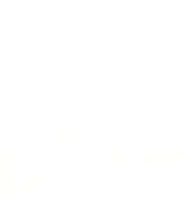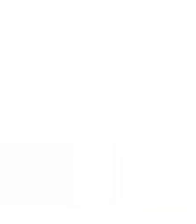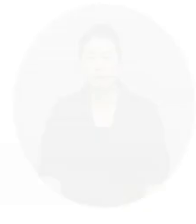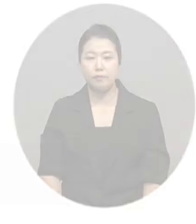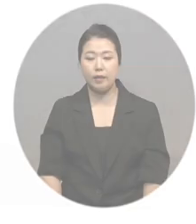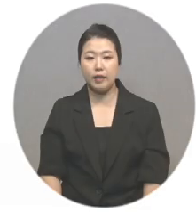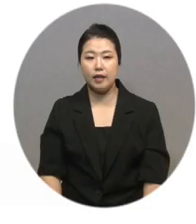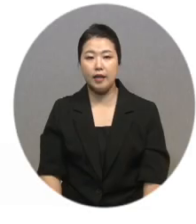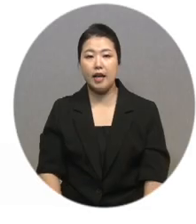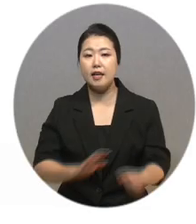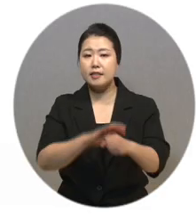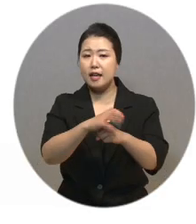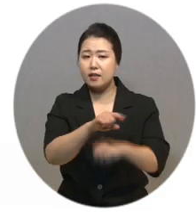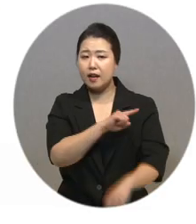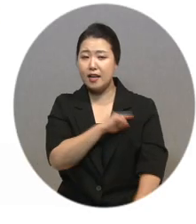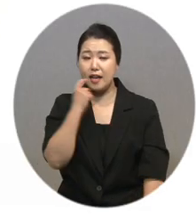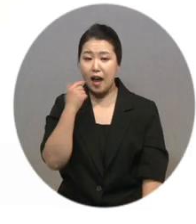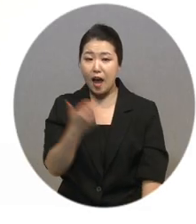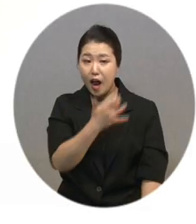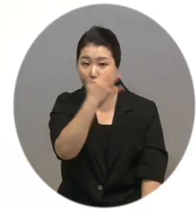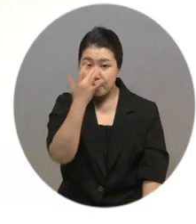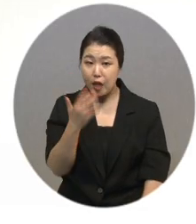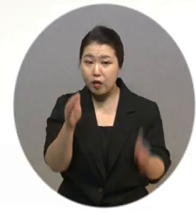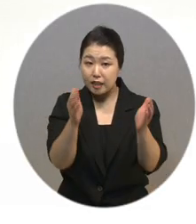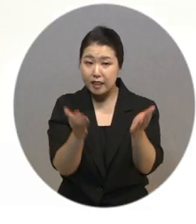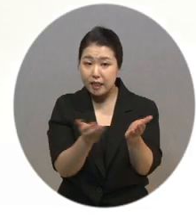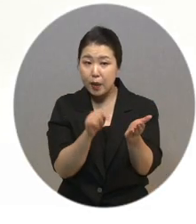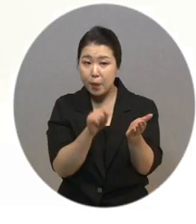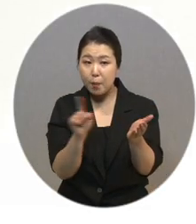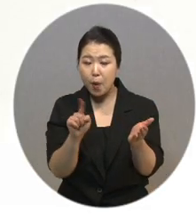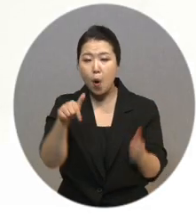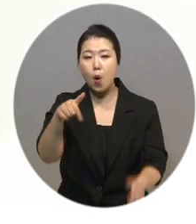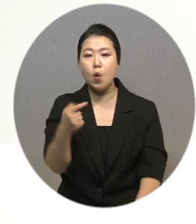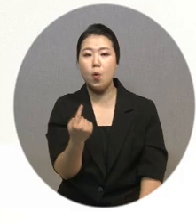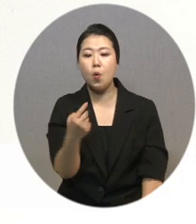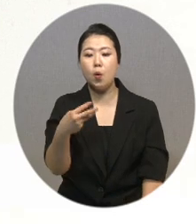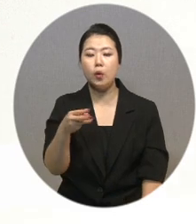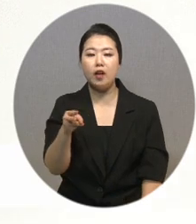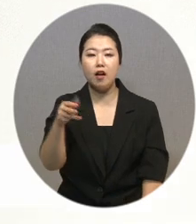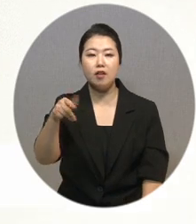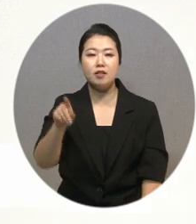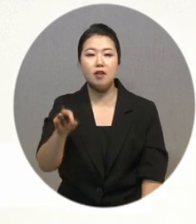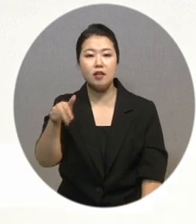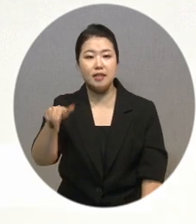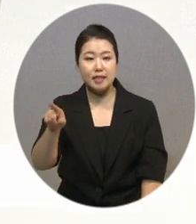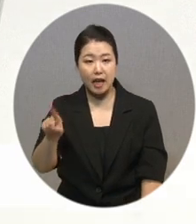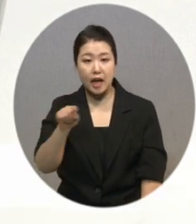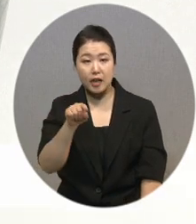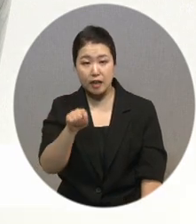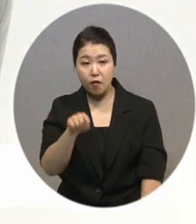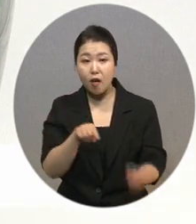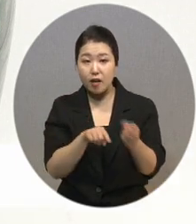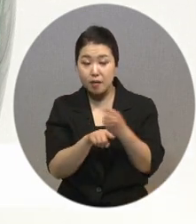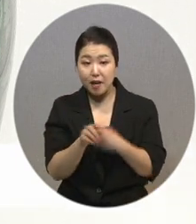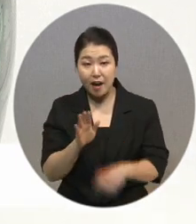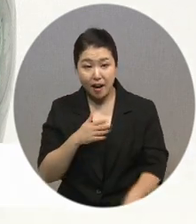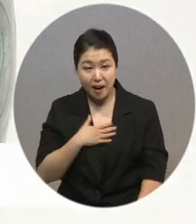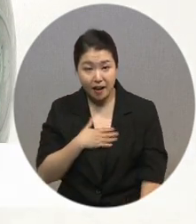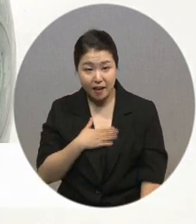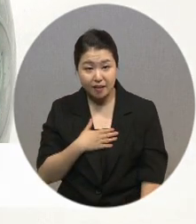세계에서 가장 아름다운 그릇이라고 하는 고려 청자 그 청자가 나온 배경을